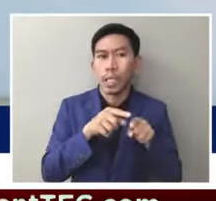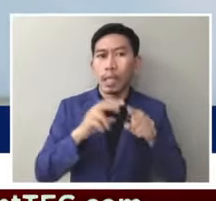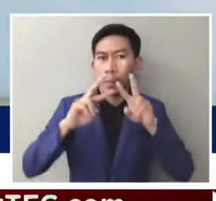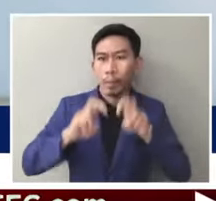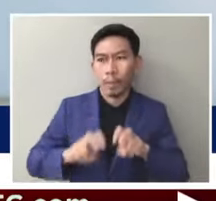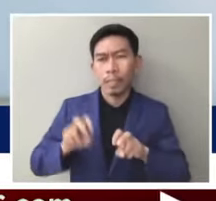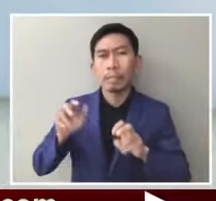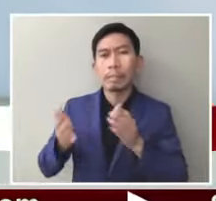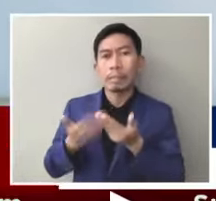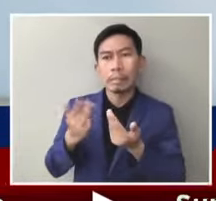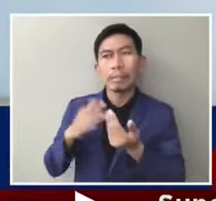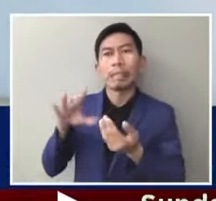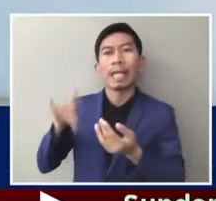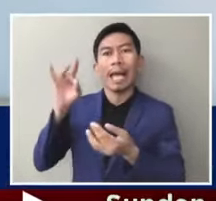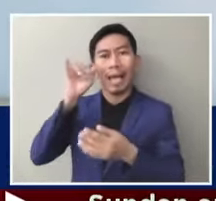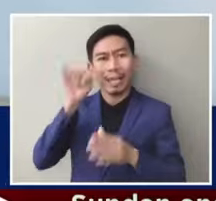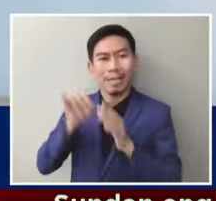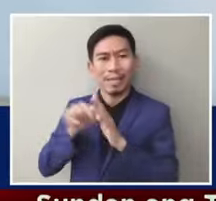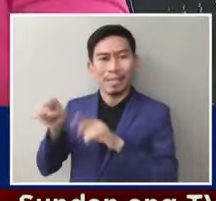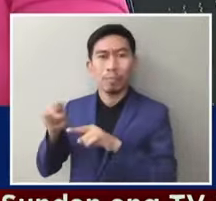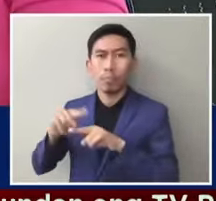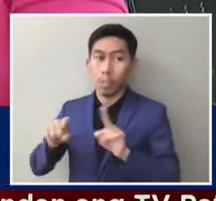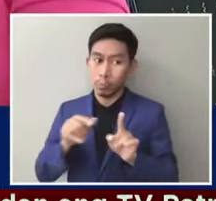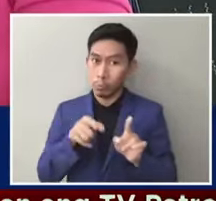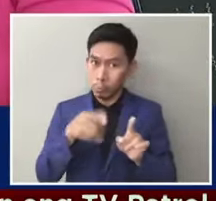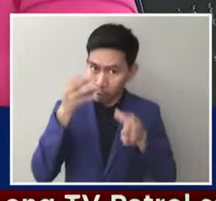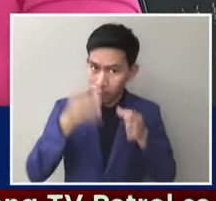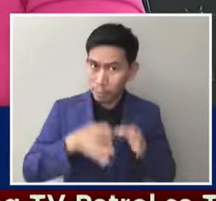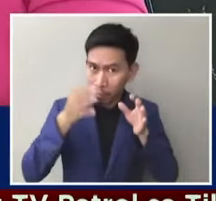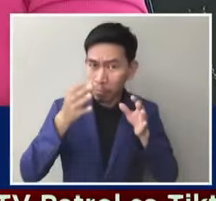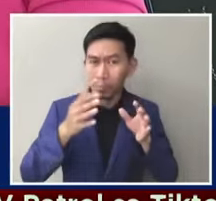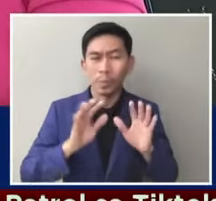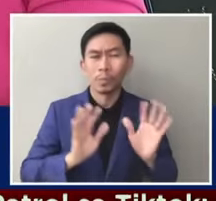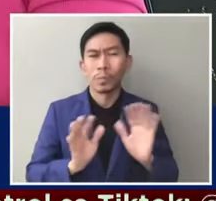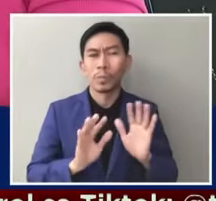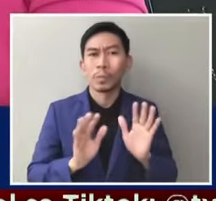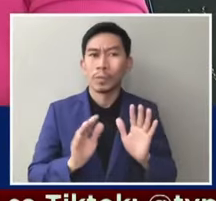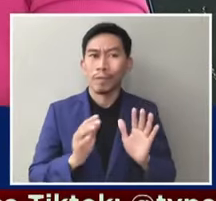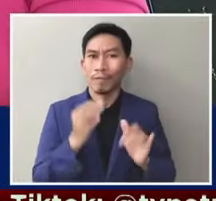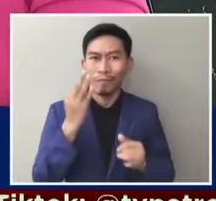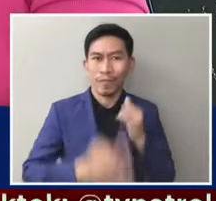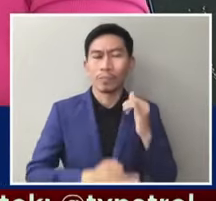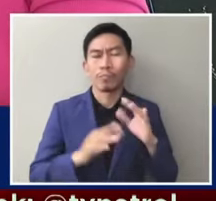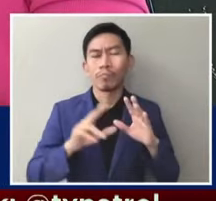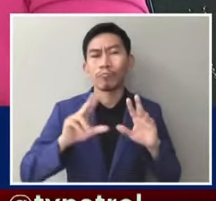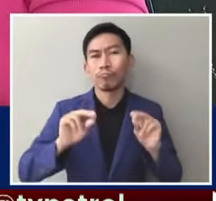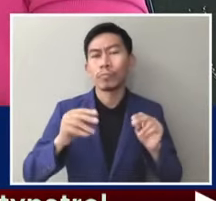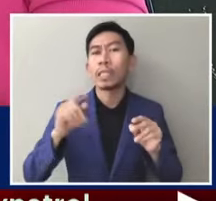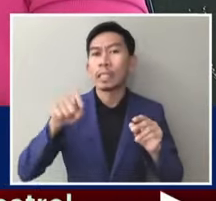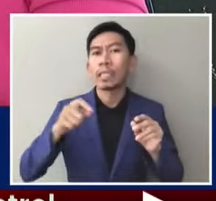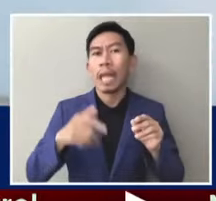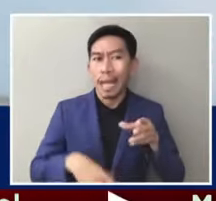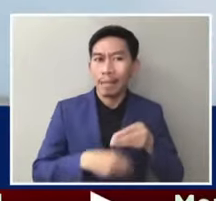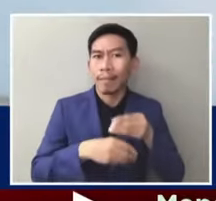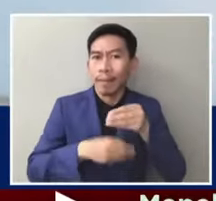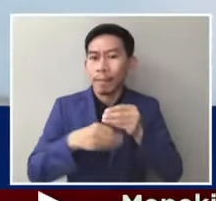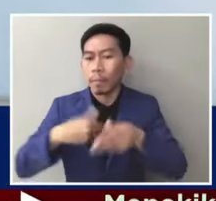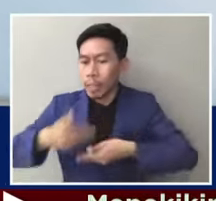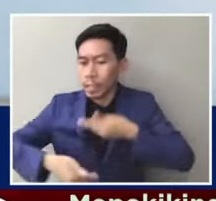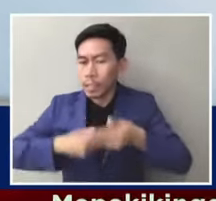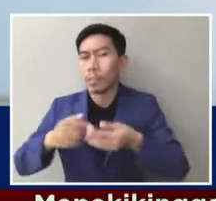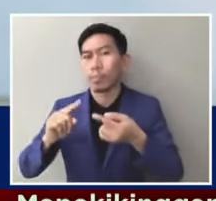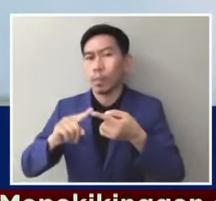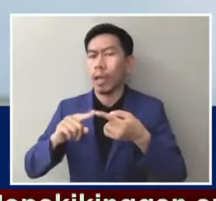conclusive kasi ito po ay dadampa sa verification process. Marami pa po kaming ibang paraan para i-verify yung authenticity ng kanyang identity. Meron po